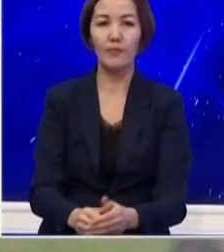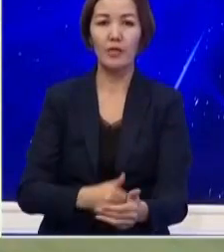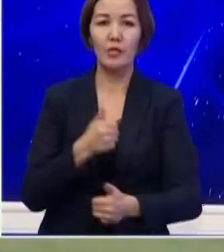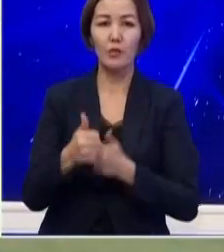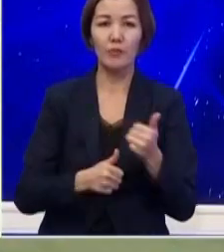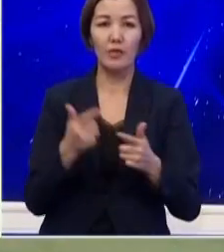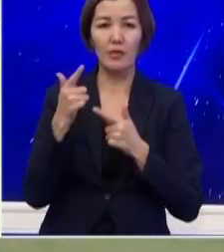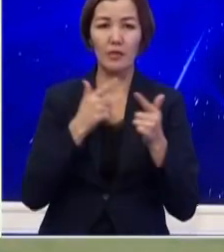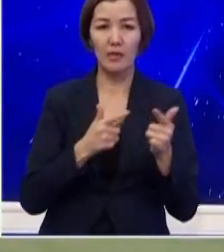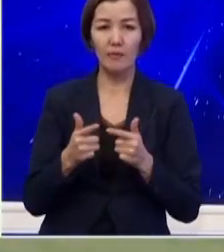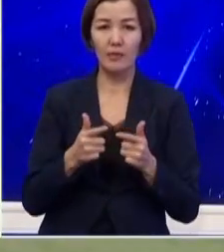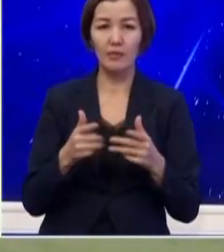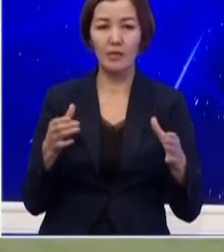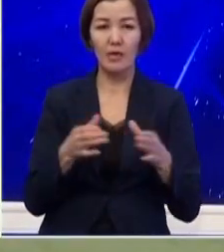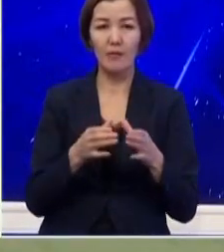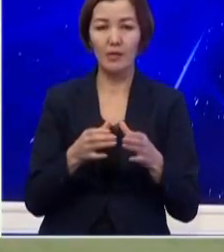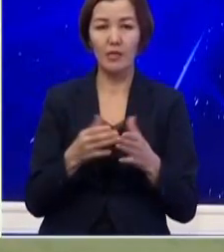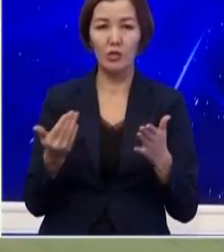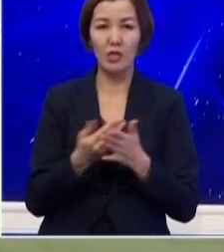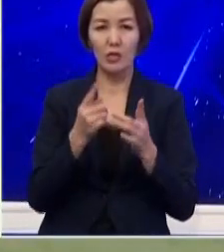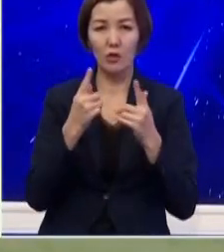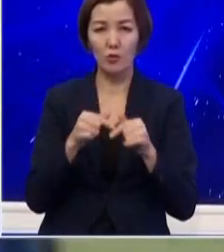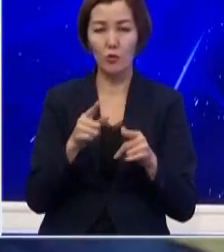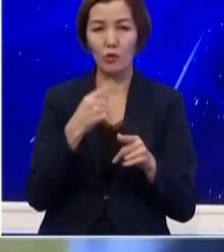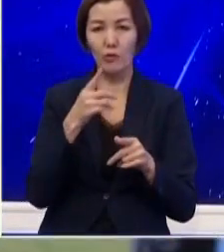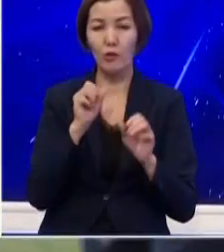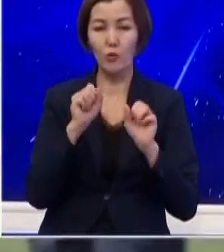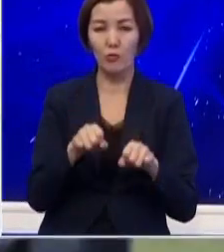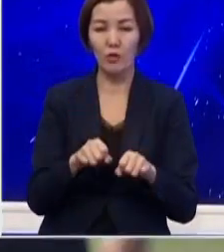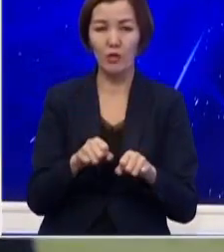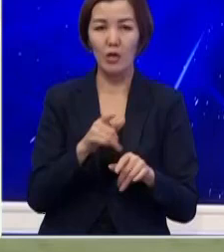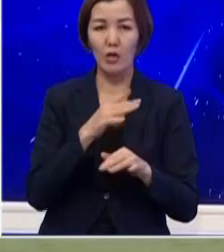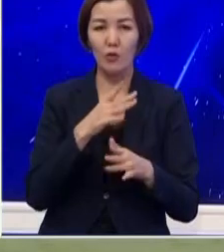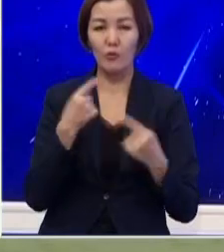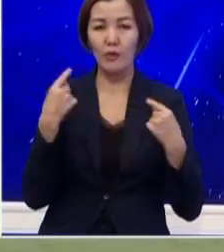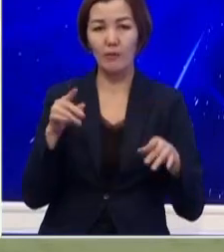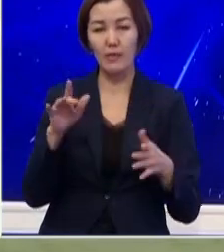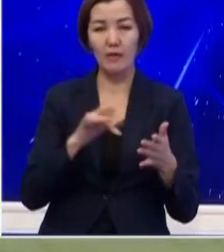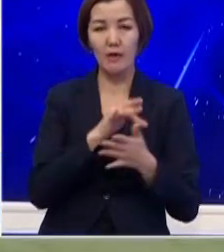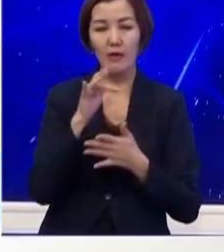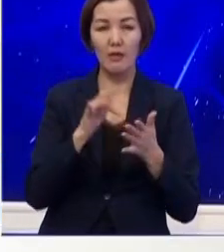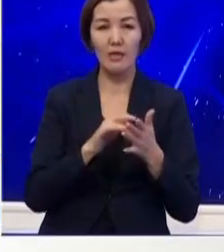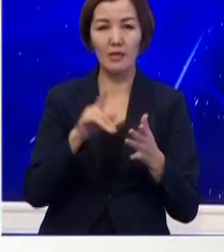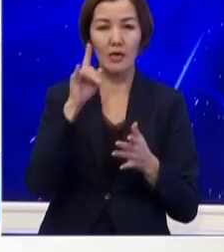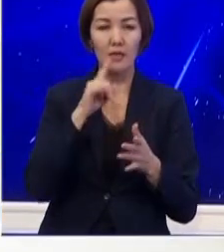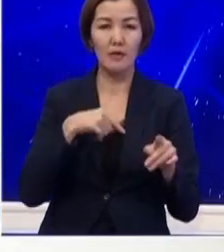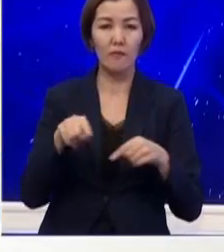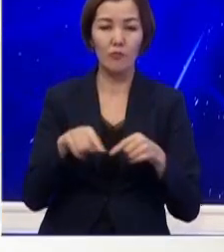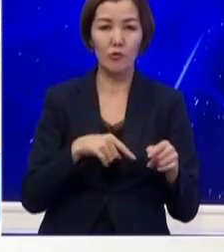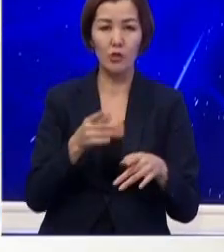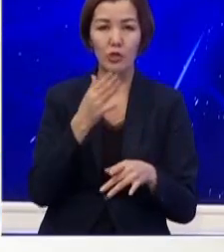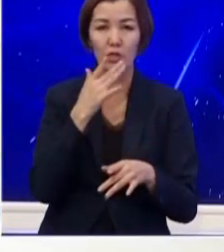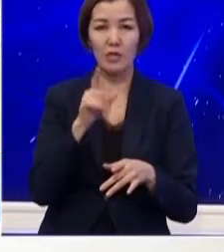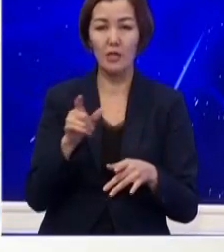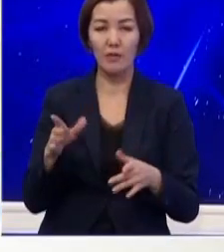дайынбыз. Команда жаңадан құрылып атыр десек те болады. Көптеген басқа қалалардан қазақ футболшылары және шетелден келген